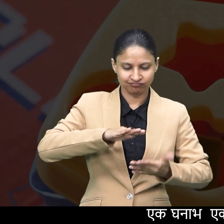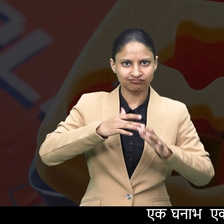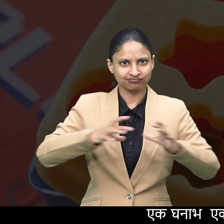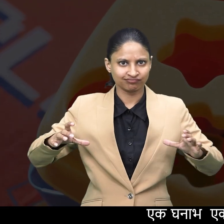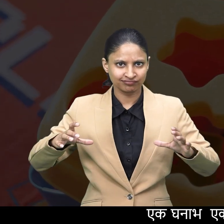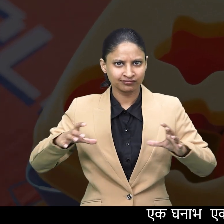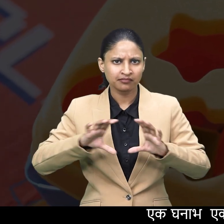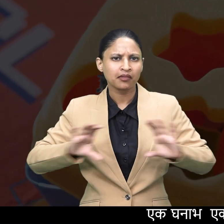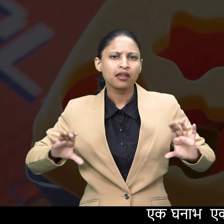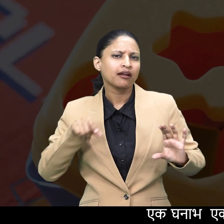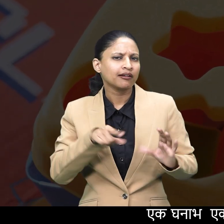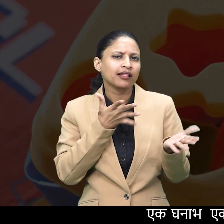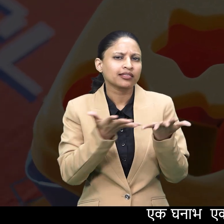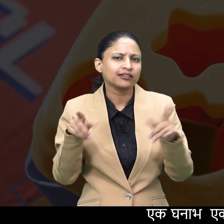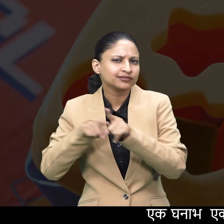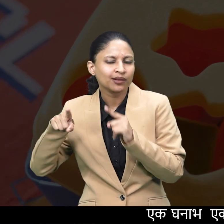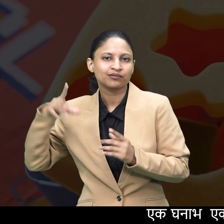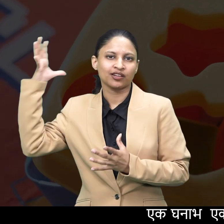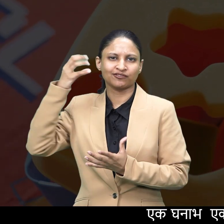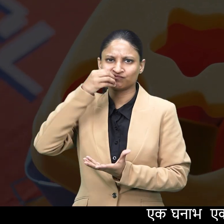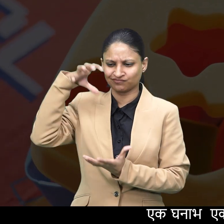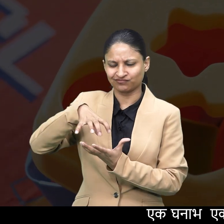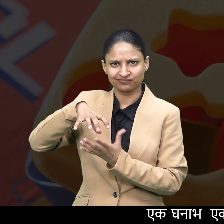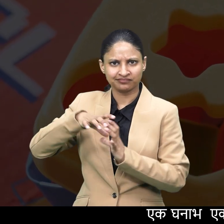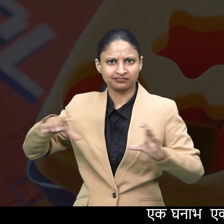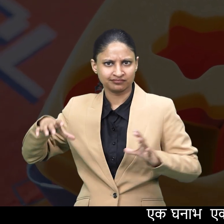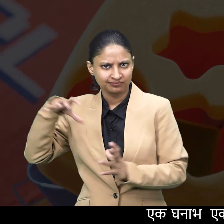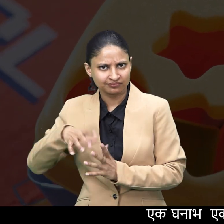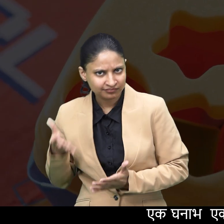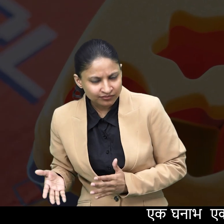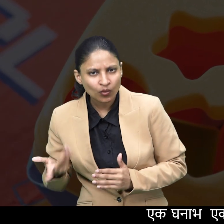एक घनाभ क्यूबॉइड एक लंच बॉक्स या ईंट जैसा दिखता है।